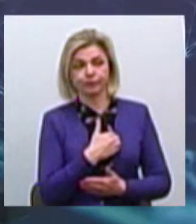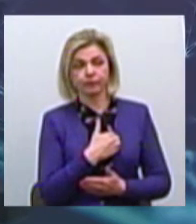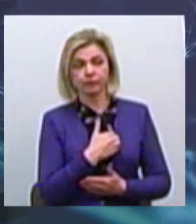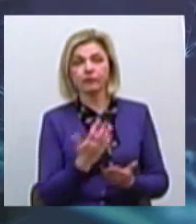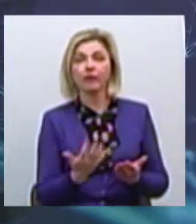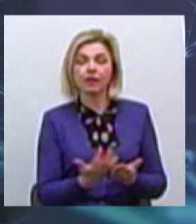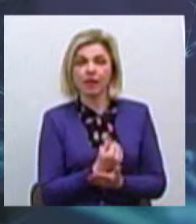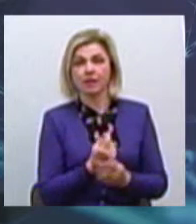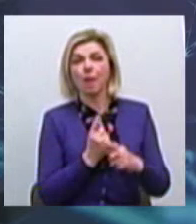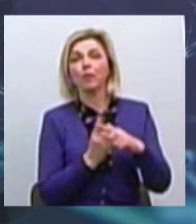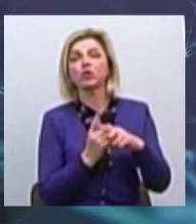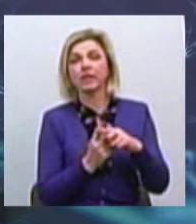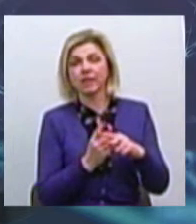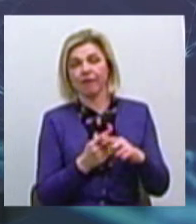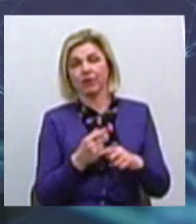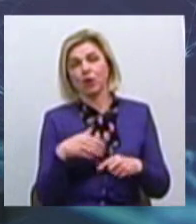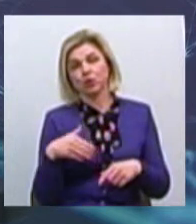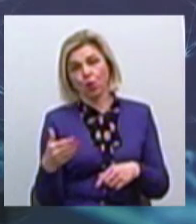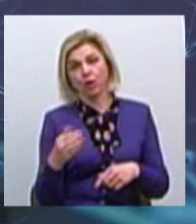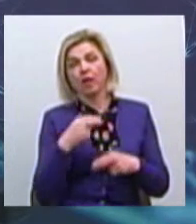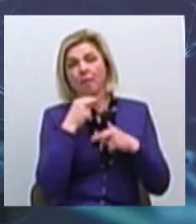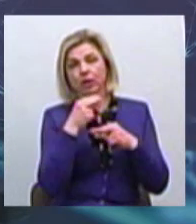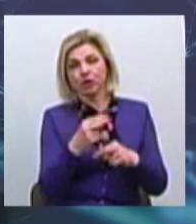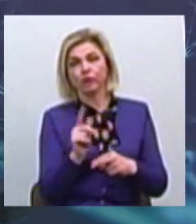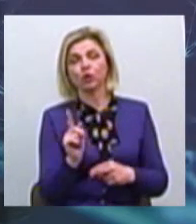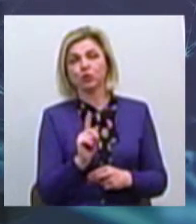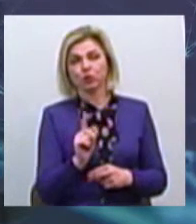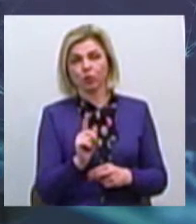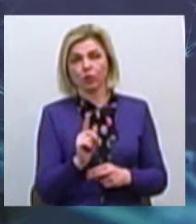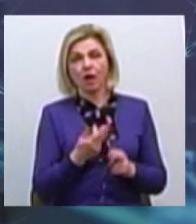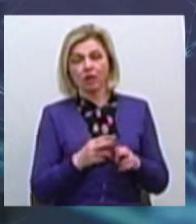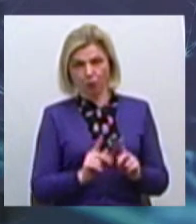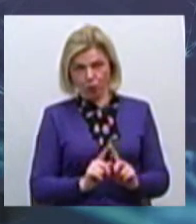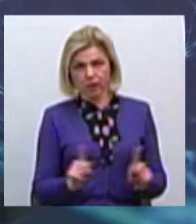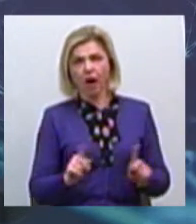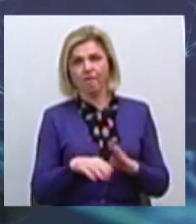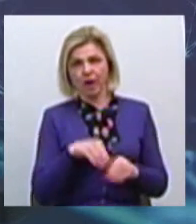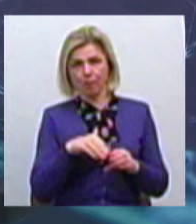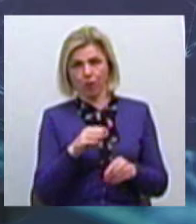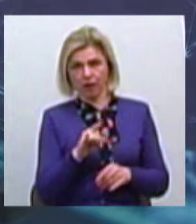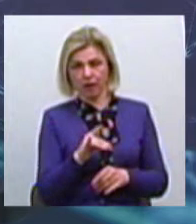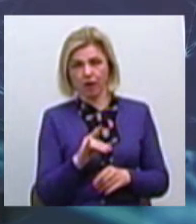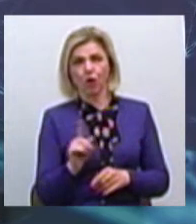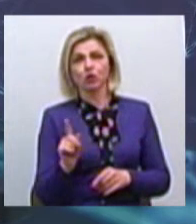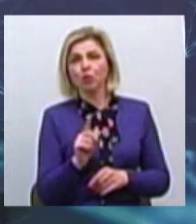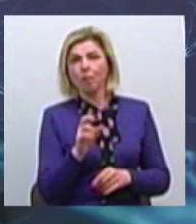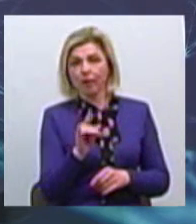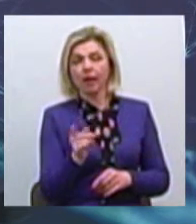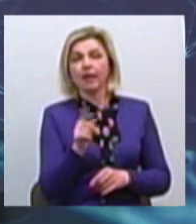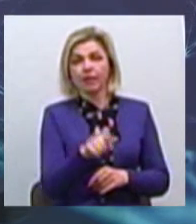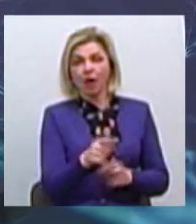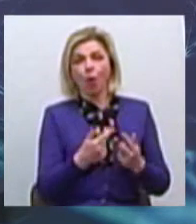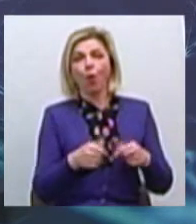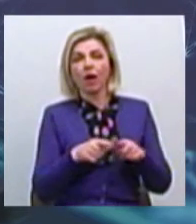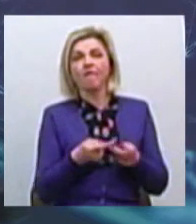найти позитивні, да, сторони і обращаю внимание на те, що це унікальні вибори, щоб ті органи